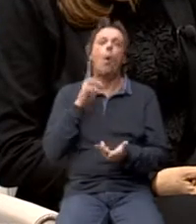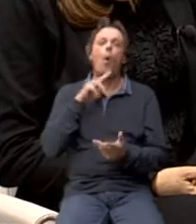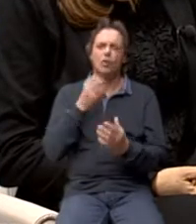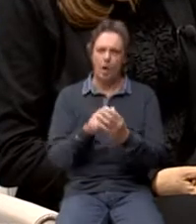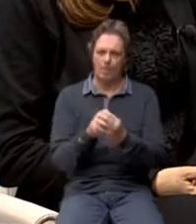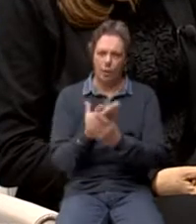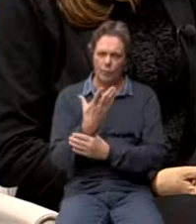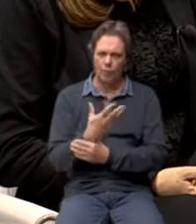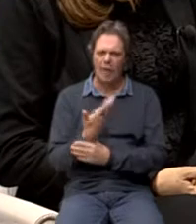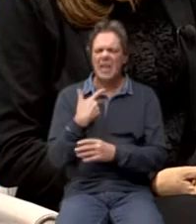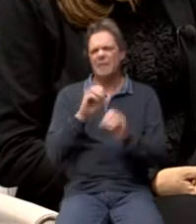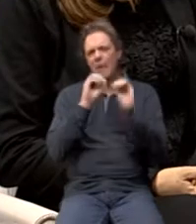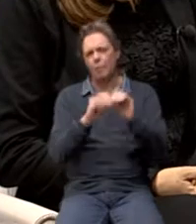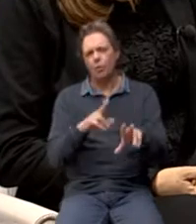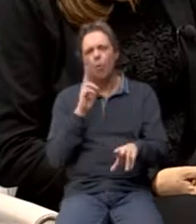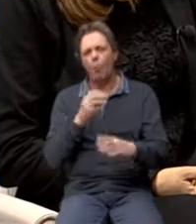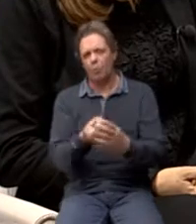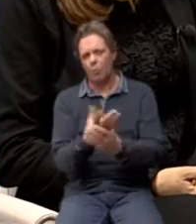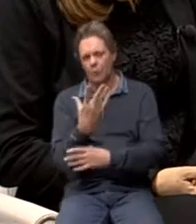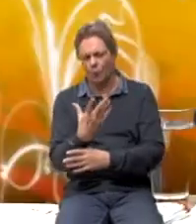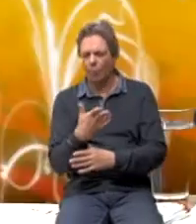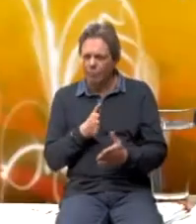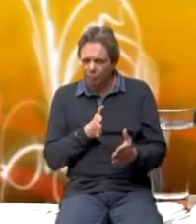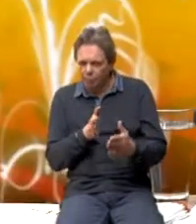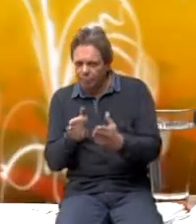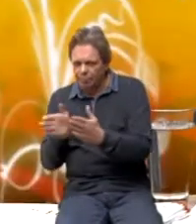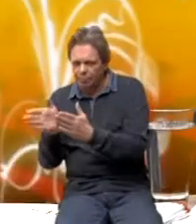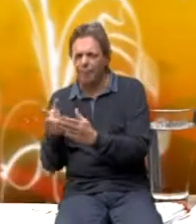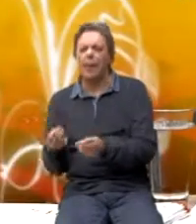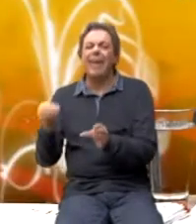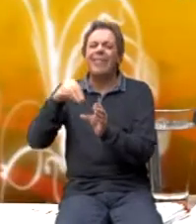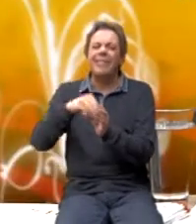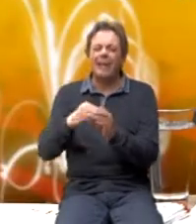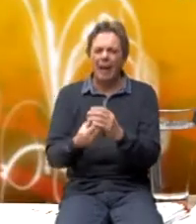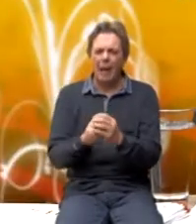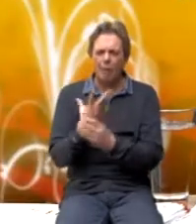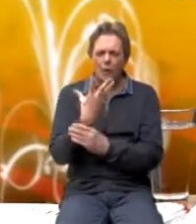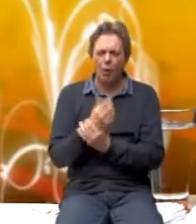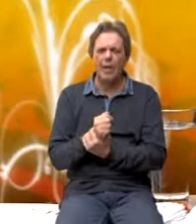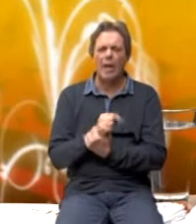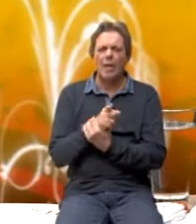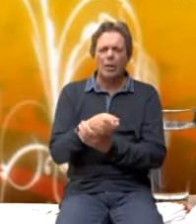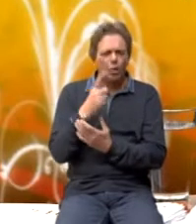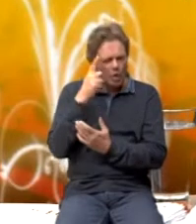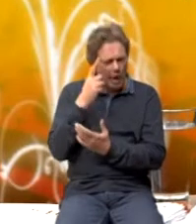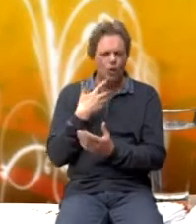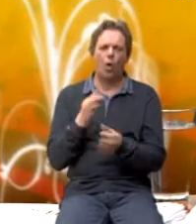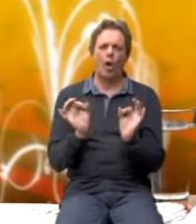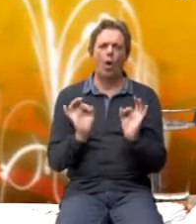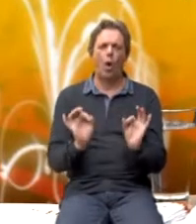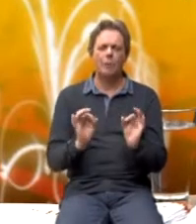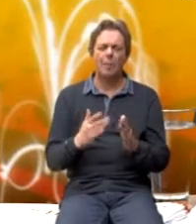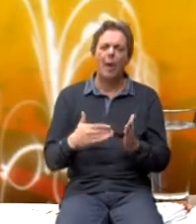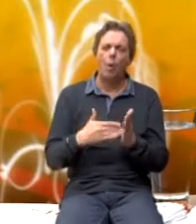međutim, svi napuštaju konvencionalnu proizvodnju, nego ide se na integriranu proizvodnju. To je znači optimalna